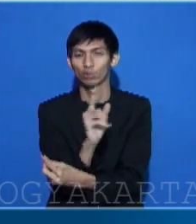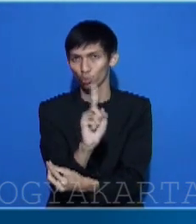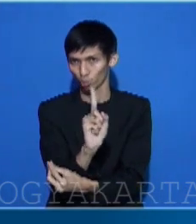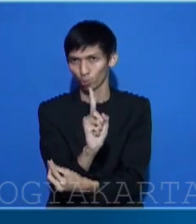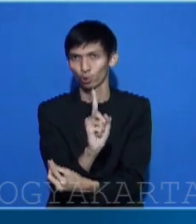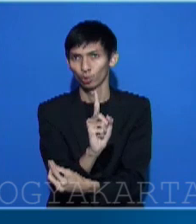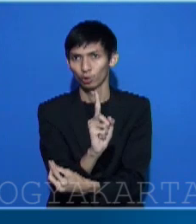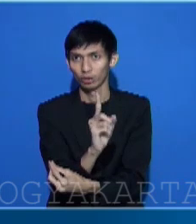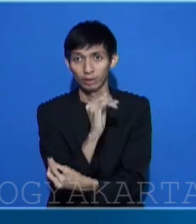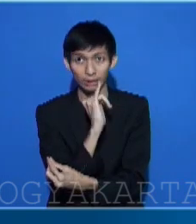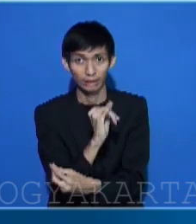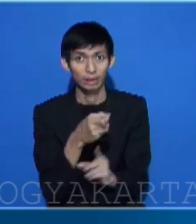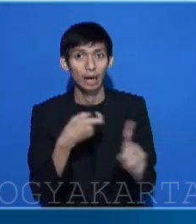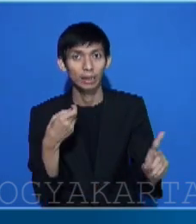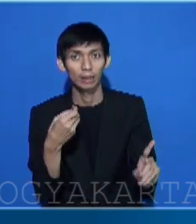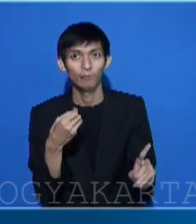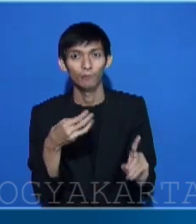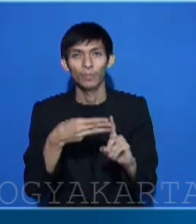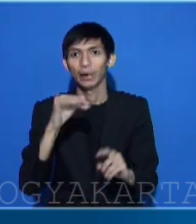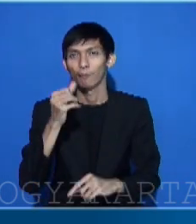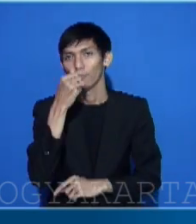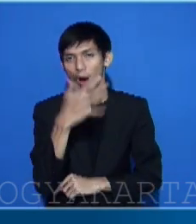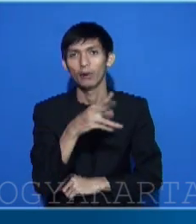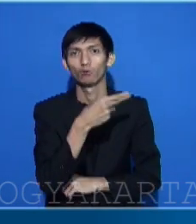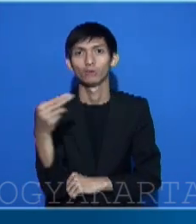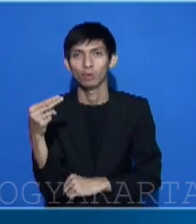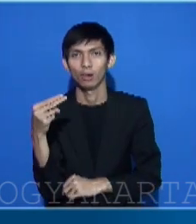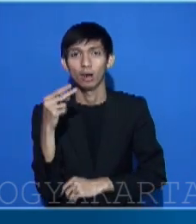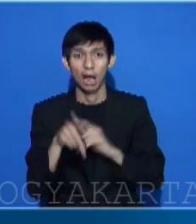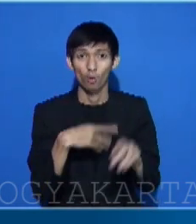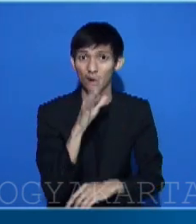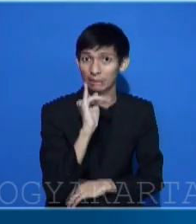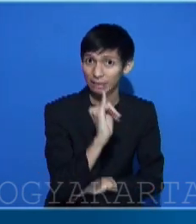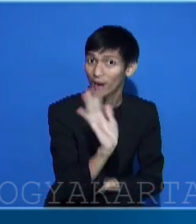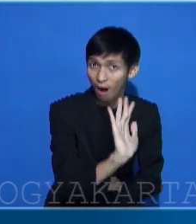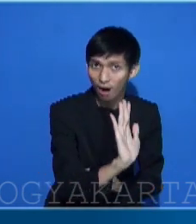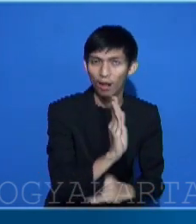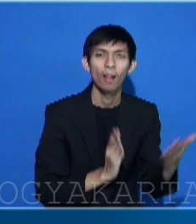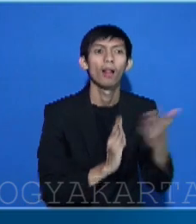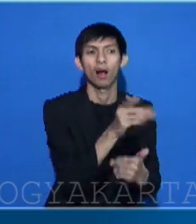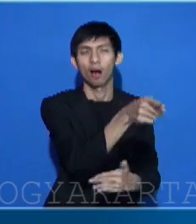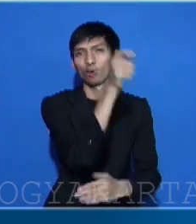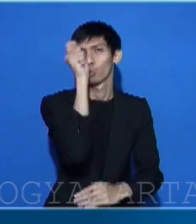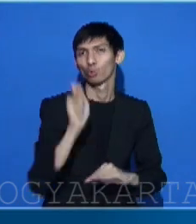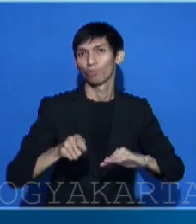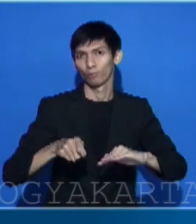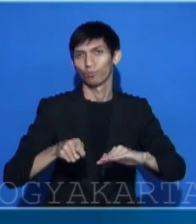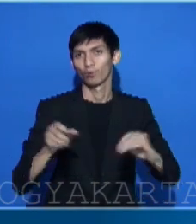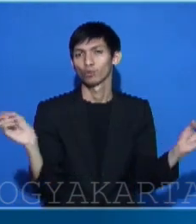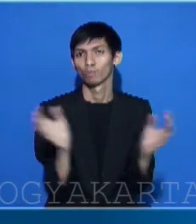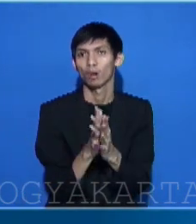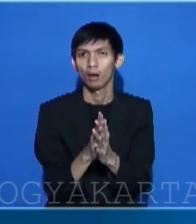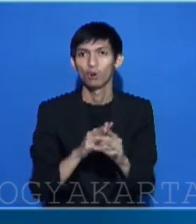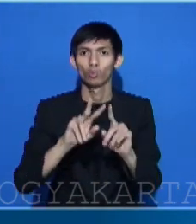mengantongi izin, aparat hukum dapat menindaknya karena melanggar hukum. Di Daerah Istimewa Yogyakarta, saat ini tercatat ada 12 money changer